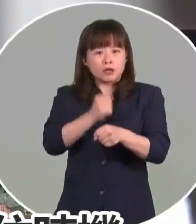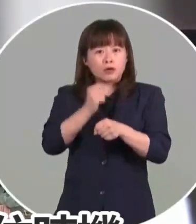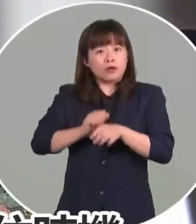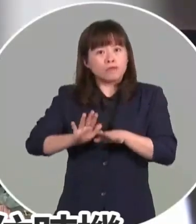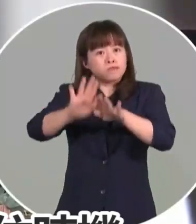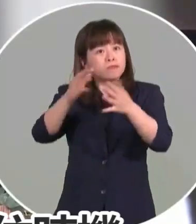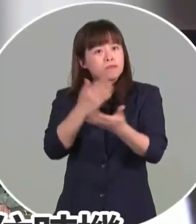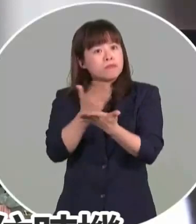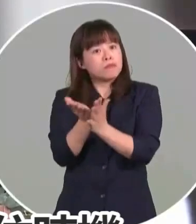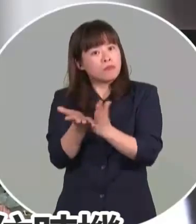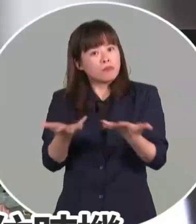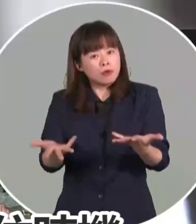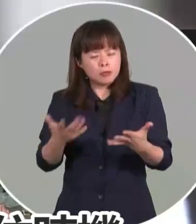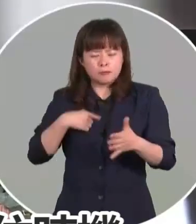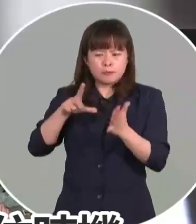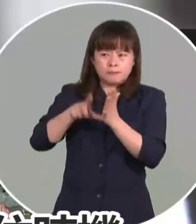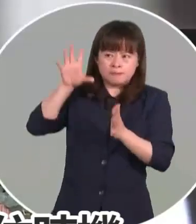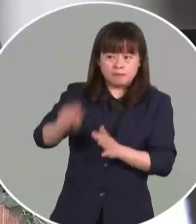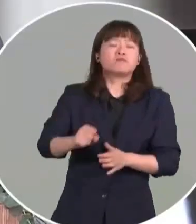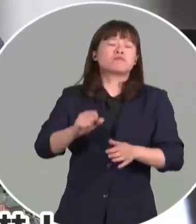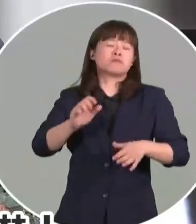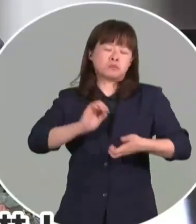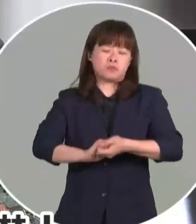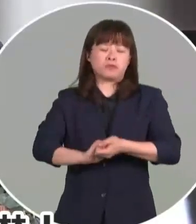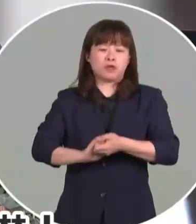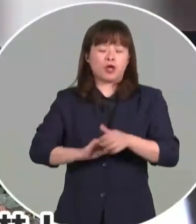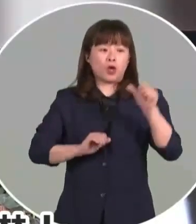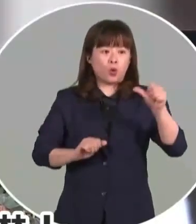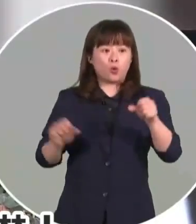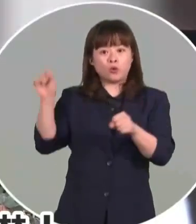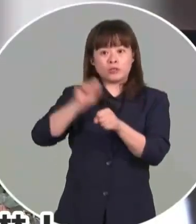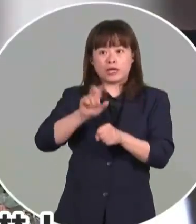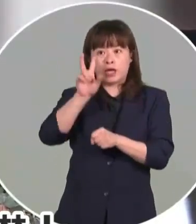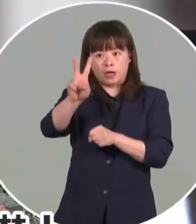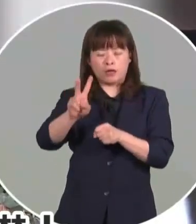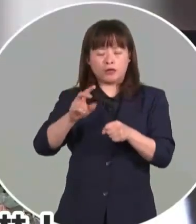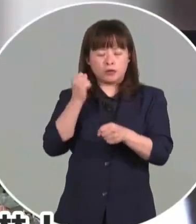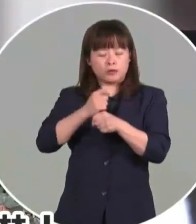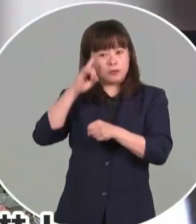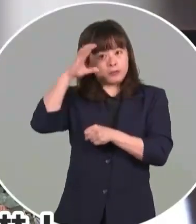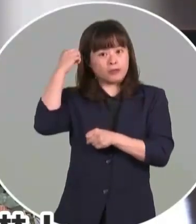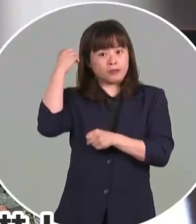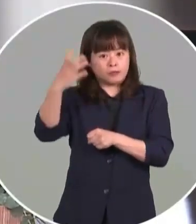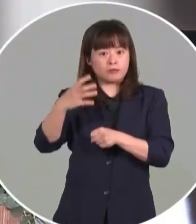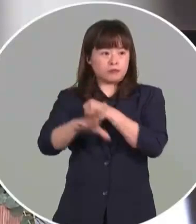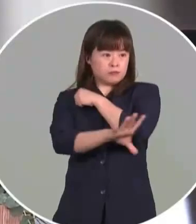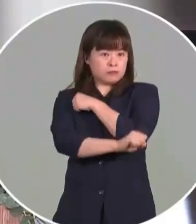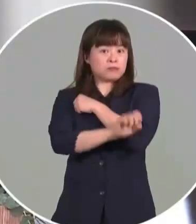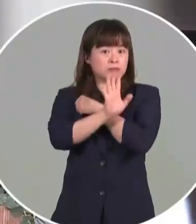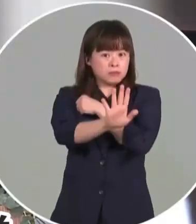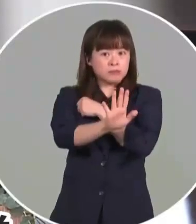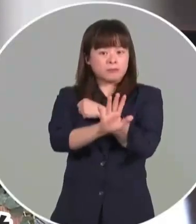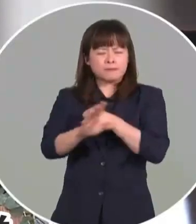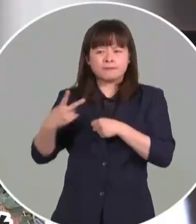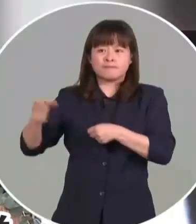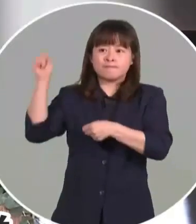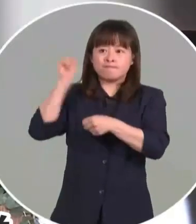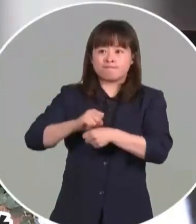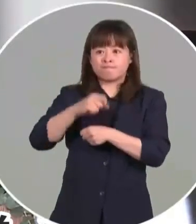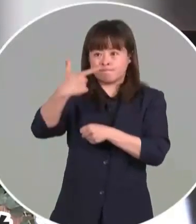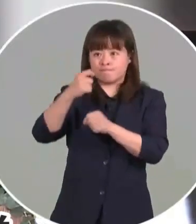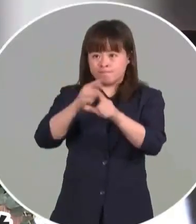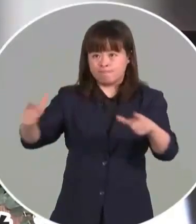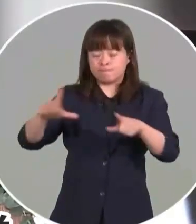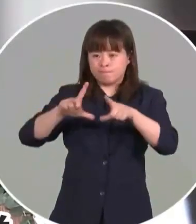展方面，我们更要抓住时机，在五加二的产业创新的既有基础上，打造六